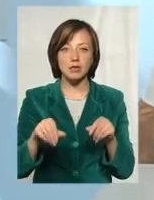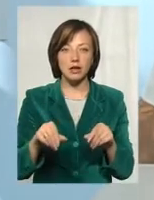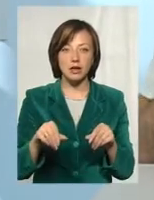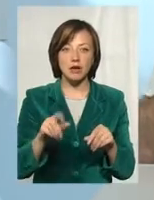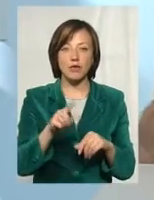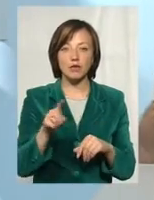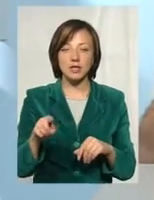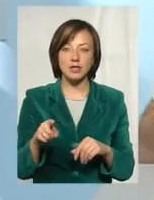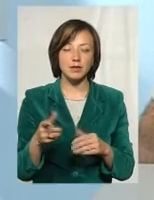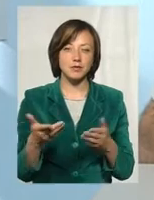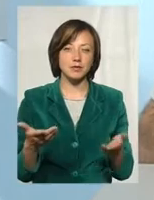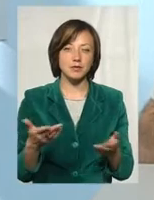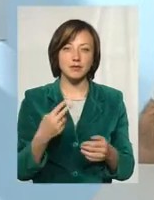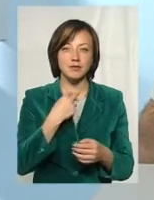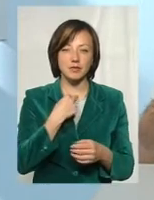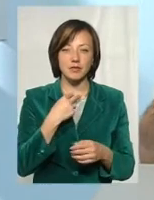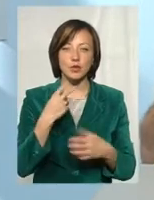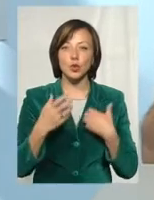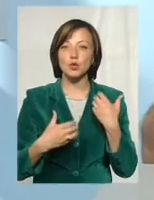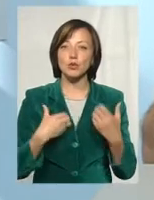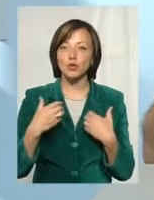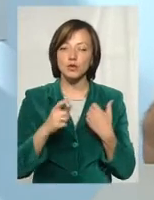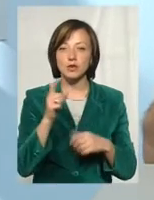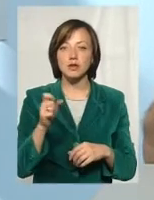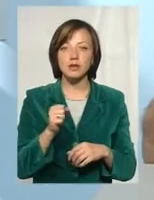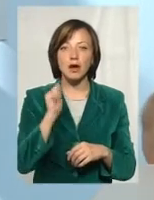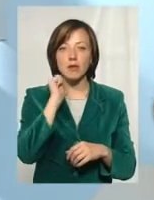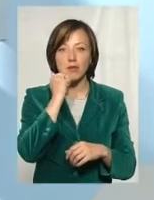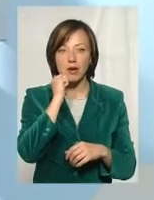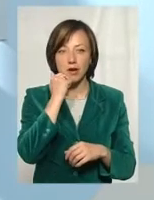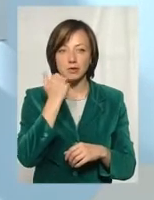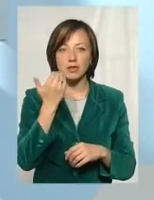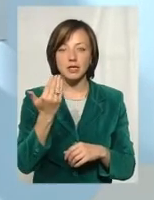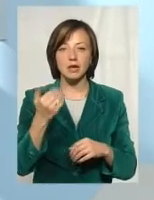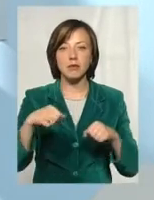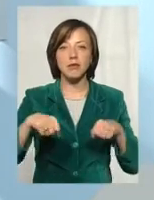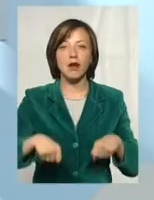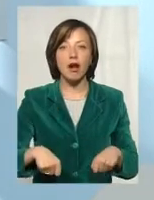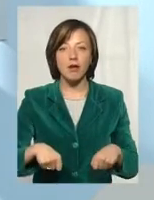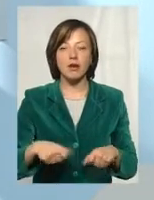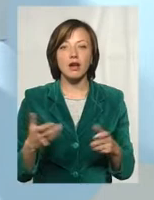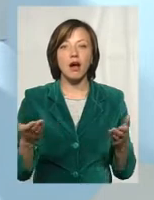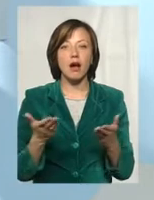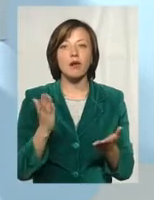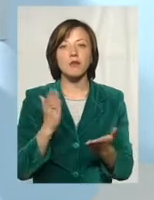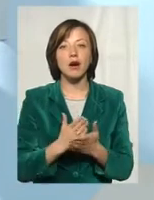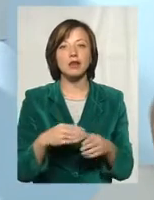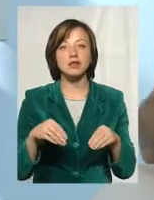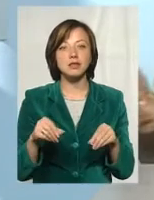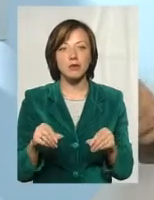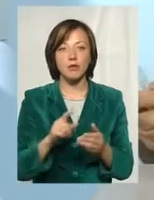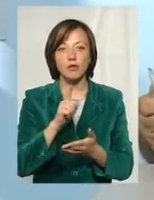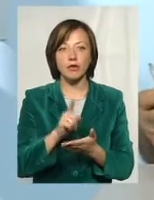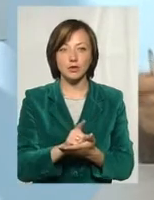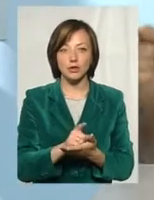вони цинічно дуже турбуються за бабцю, за її право, яка має землю, і вона